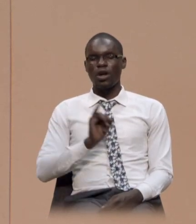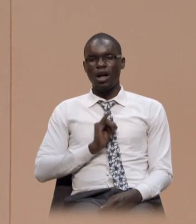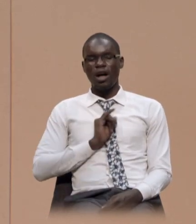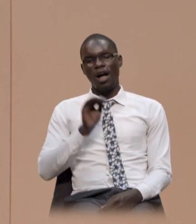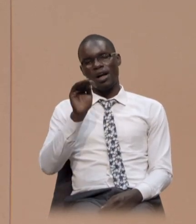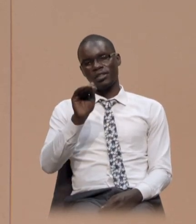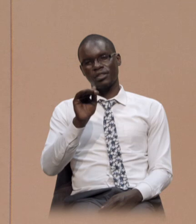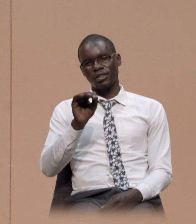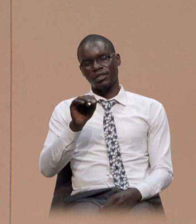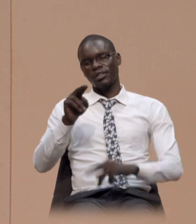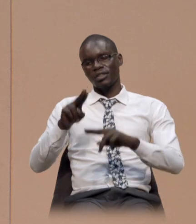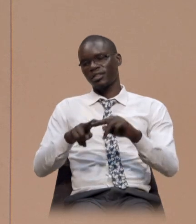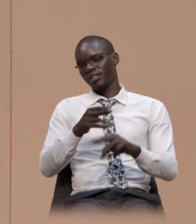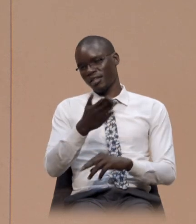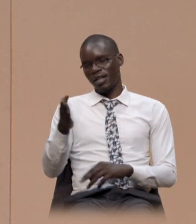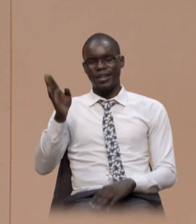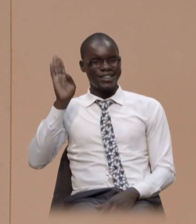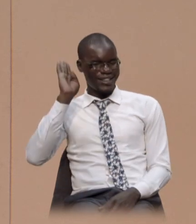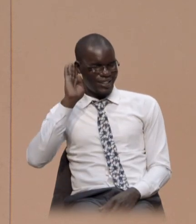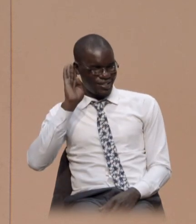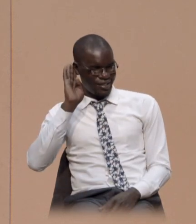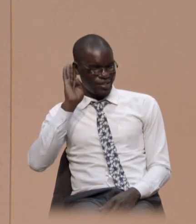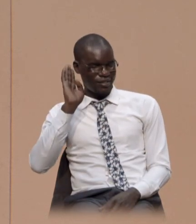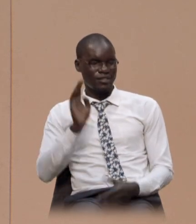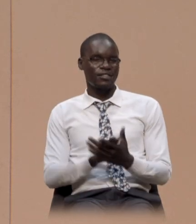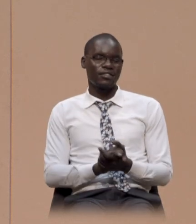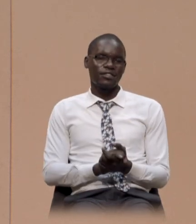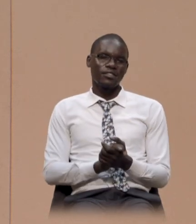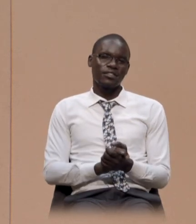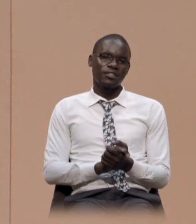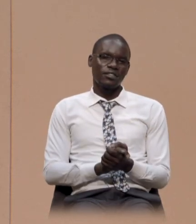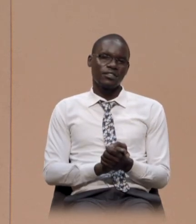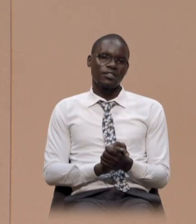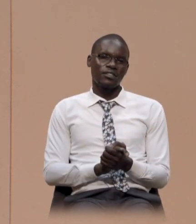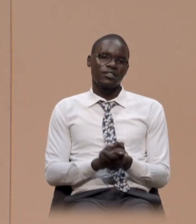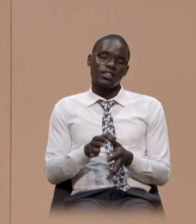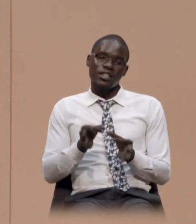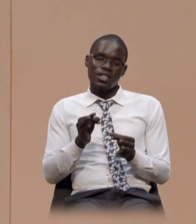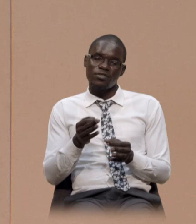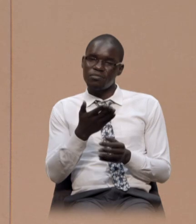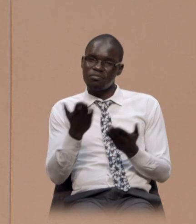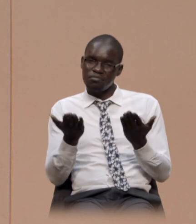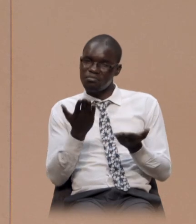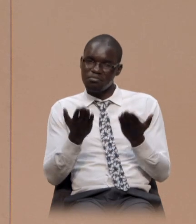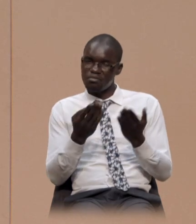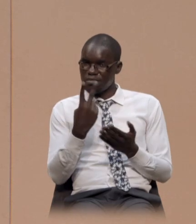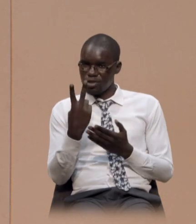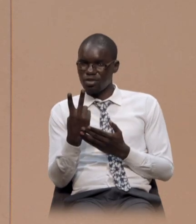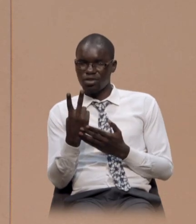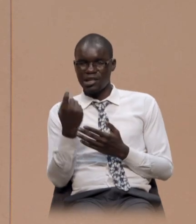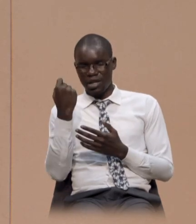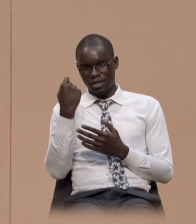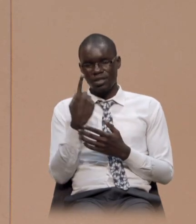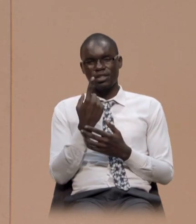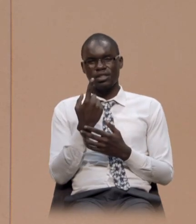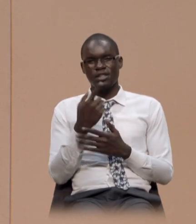kwamba ukete pale usikize. Hata kama mungaliko wawili, elewa na vile